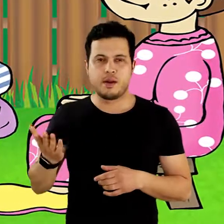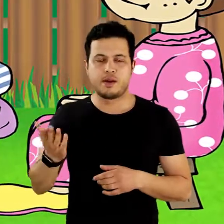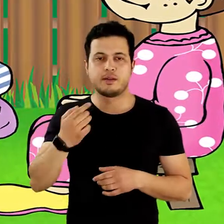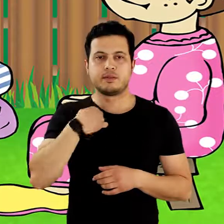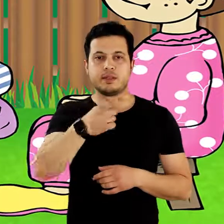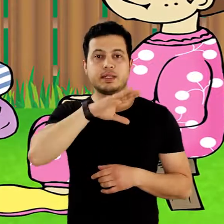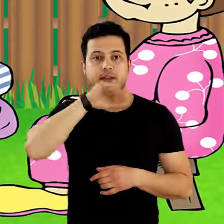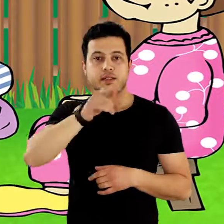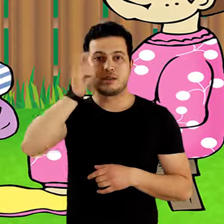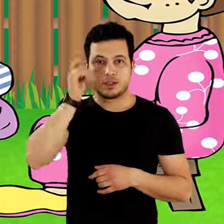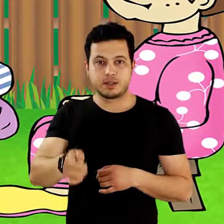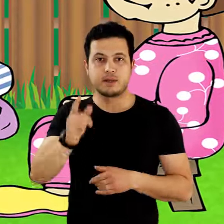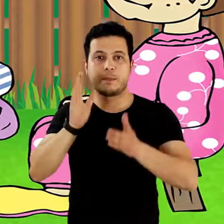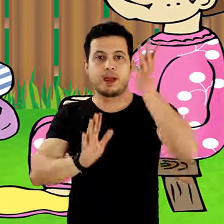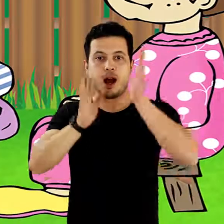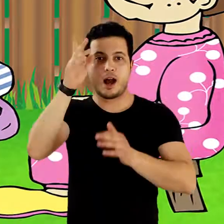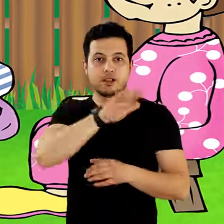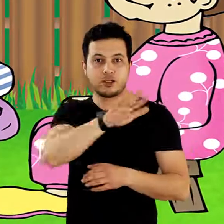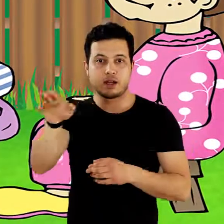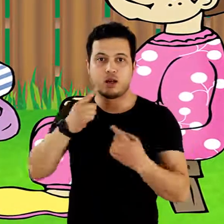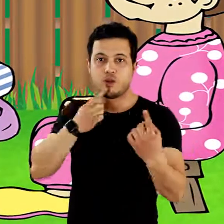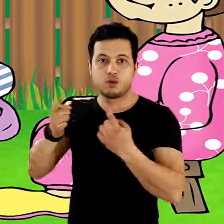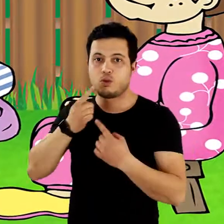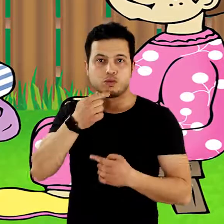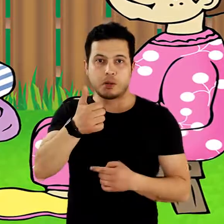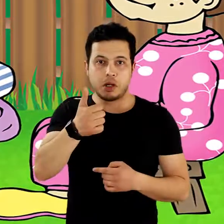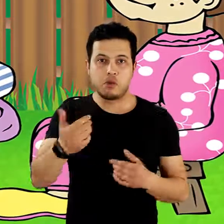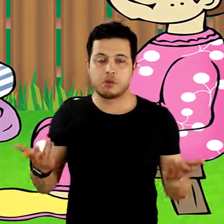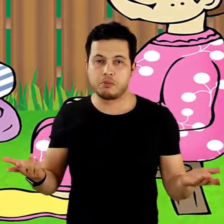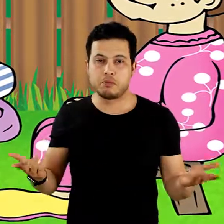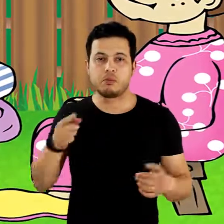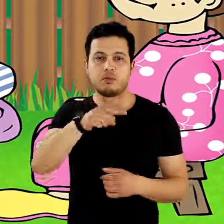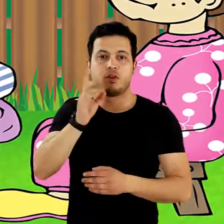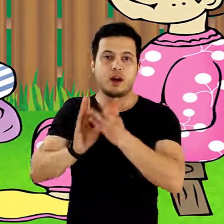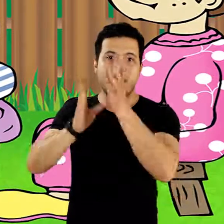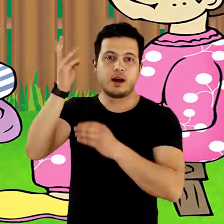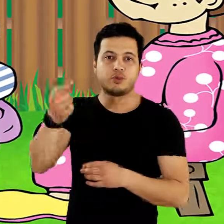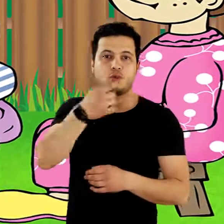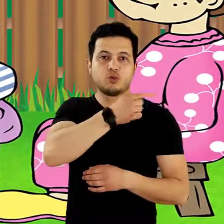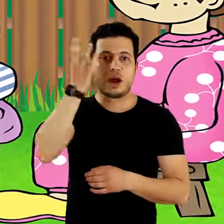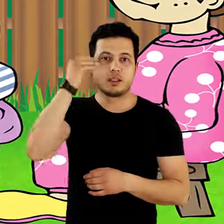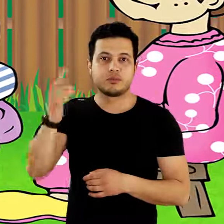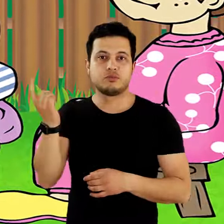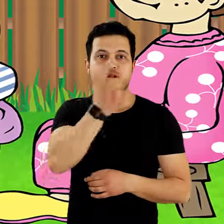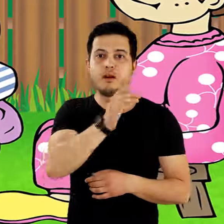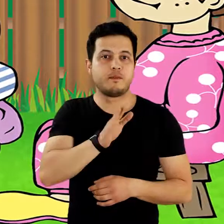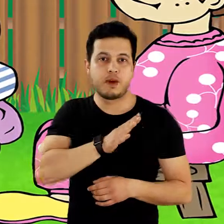Acaba dedesi gerçekten ağaçlarla konuşabiliyor muydu? Ağaç onu anlayıp ona cevap veriyor